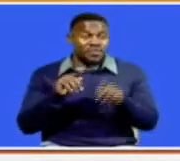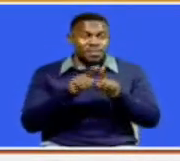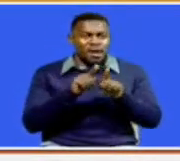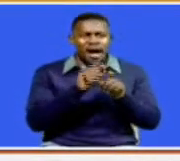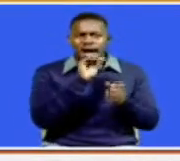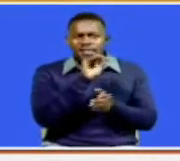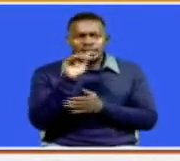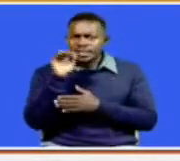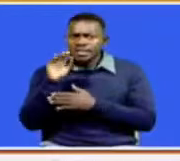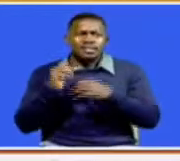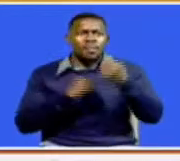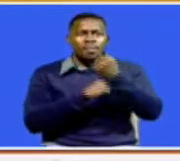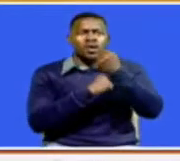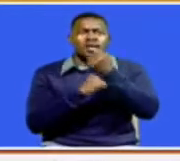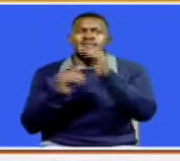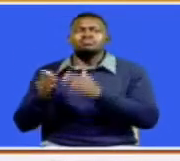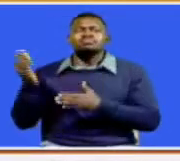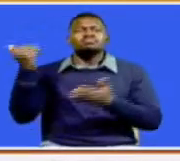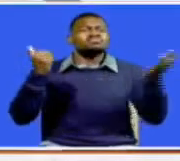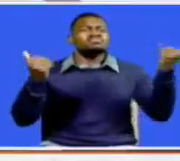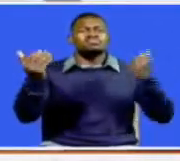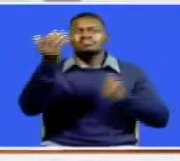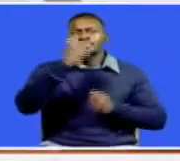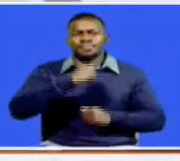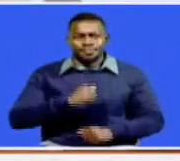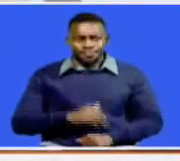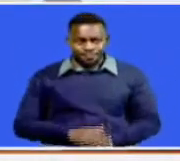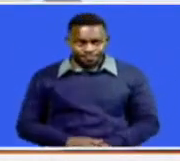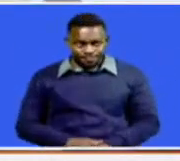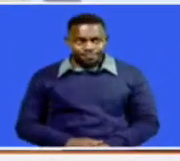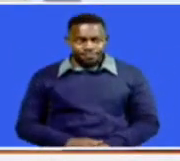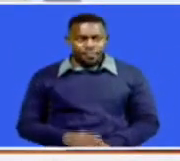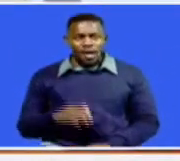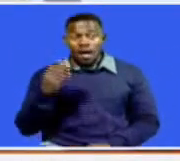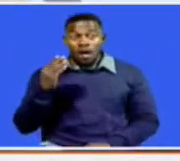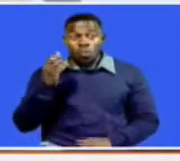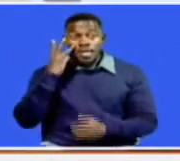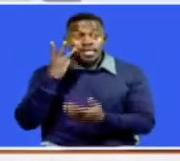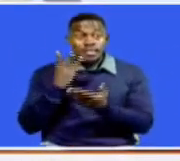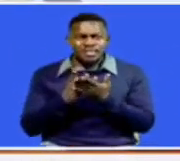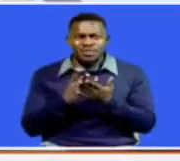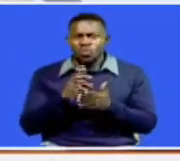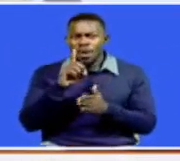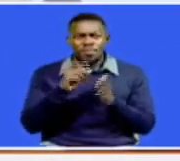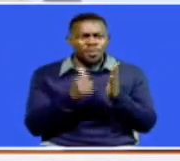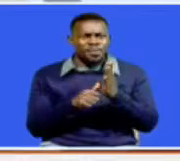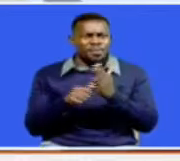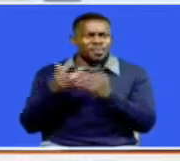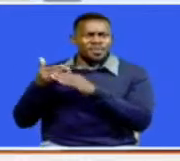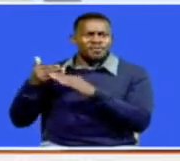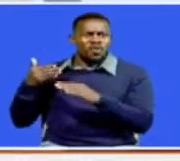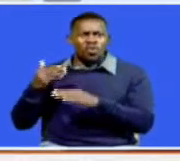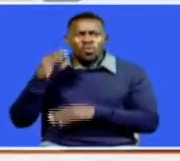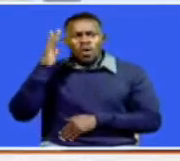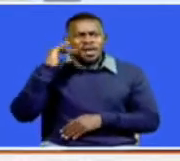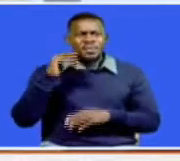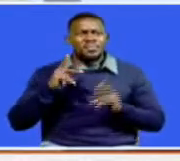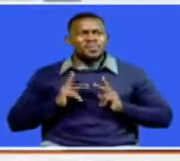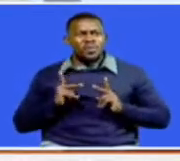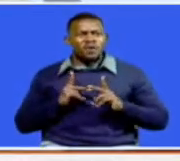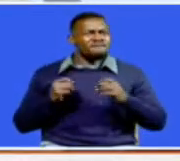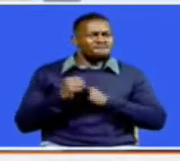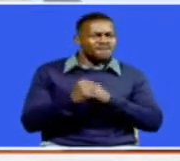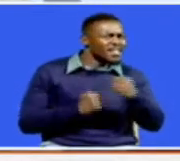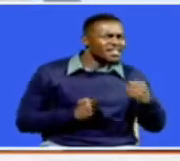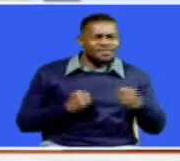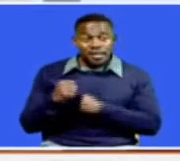wingi kushabikia timu zao. Witnessed an incident of pitch invasion in the last